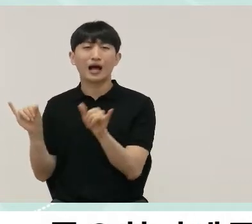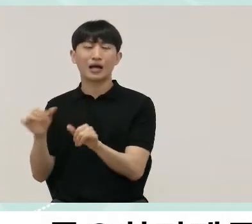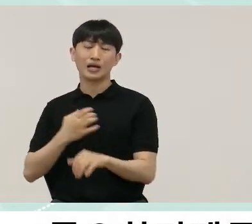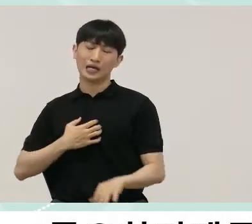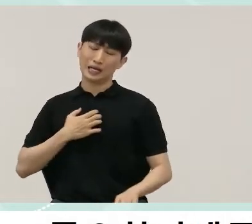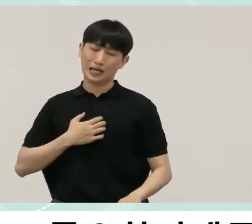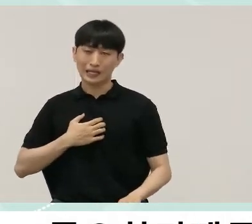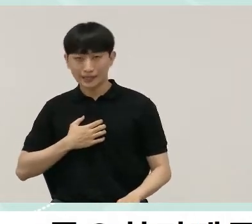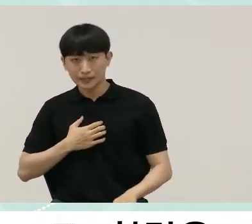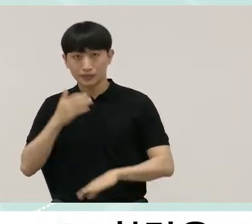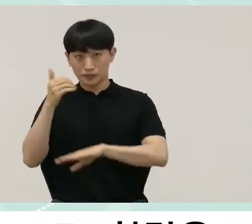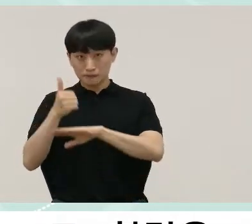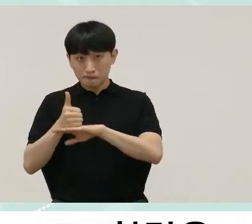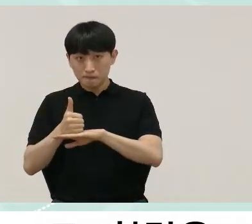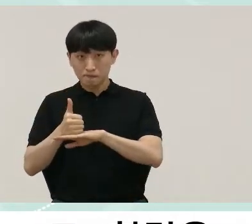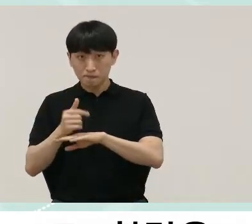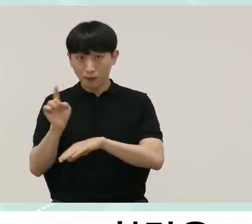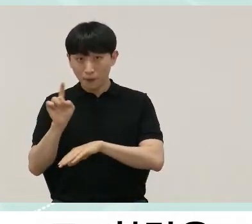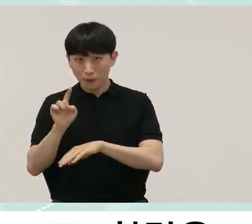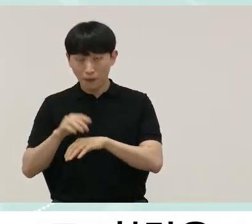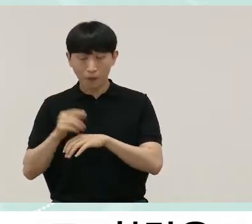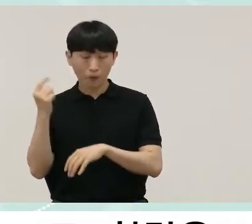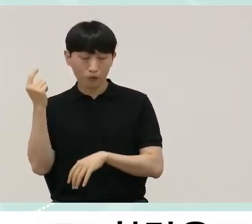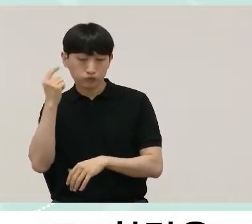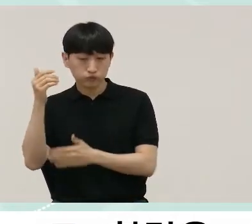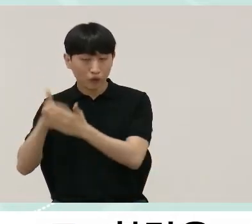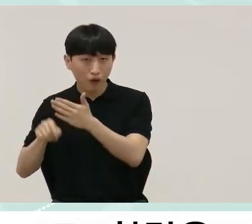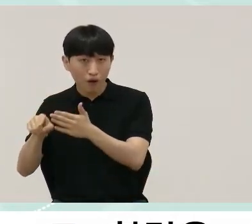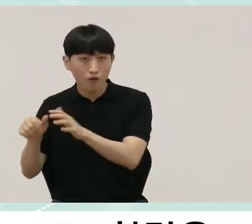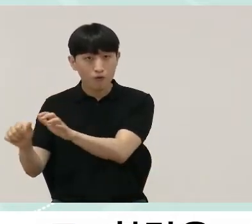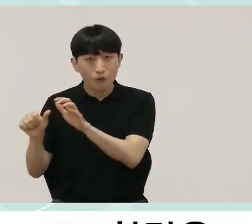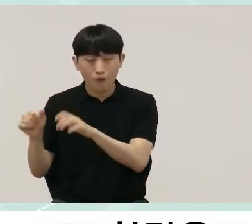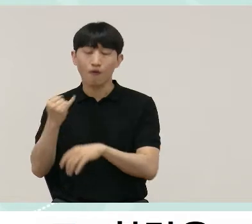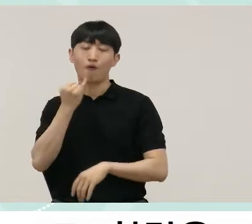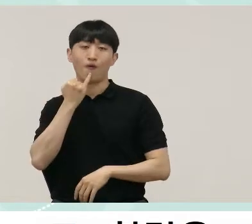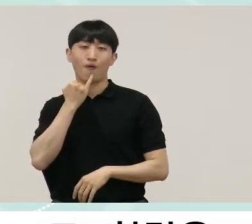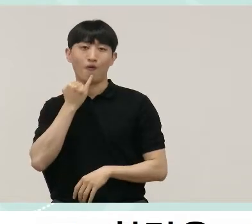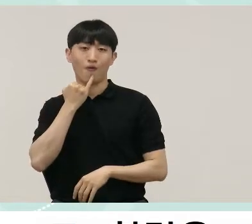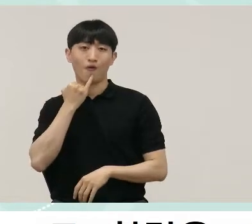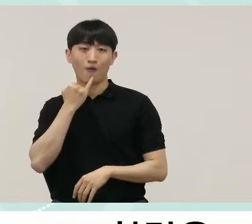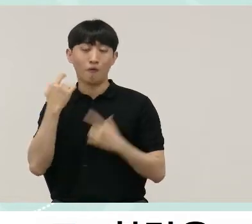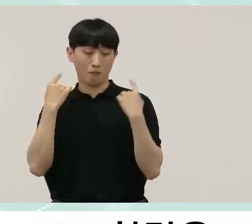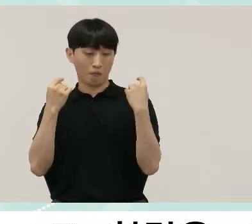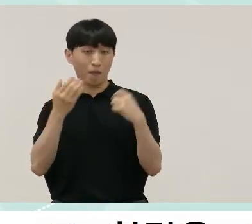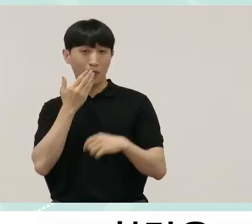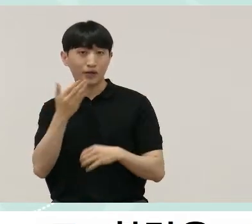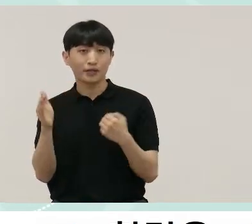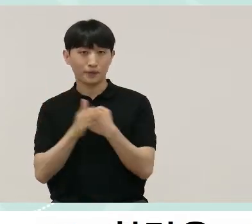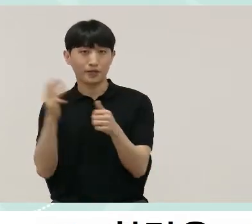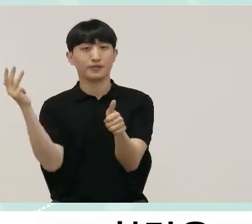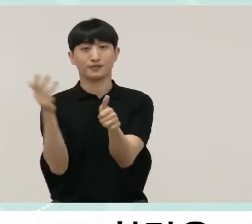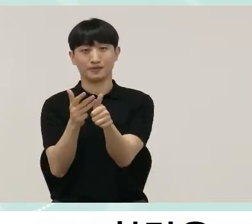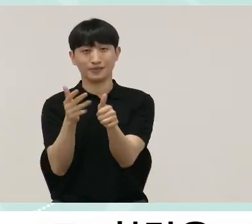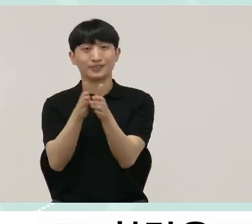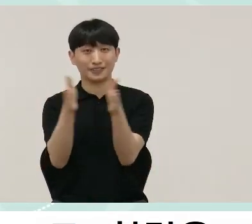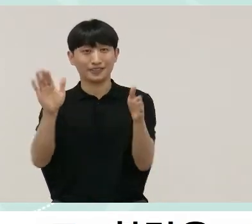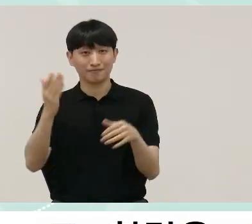기술들이 확립되어 감으로써 잔존 청력자에 대해서도 인공화호가 실시되고